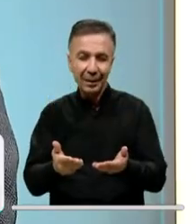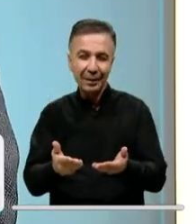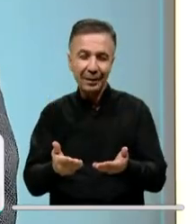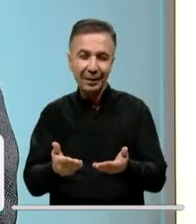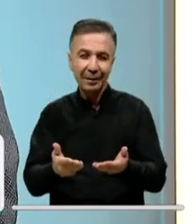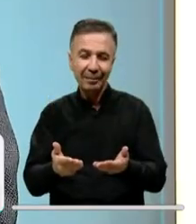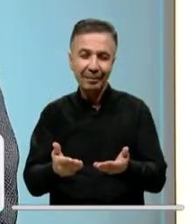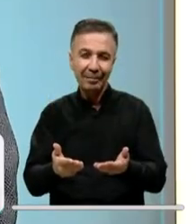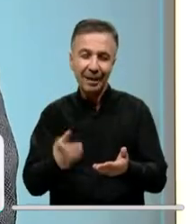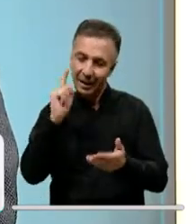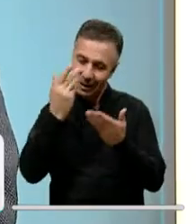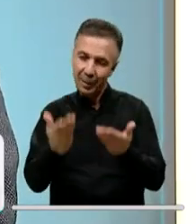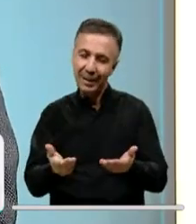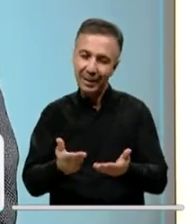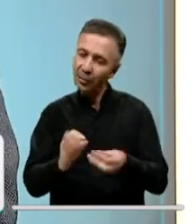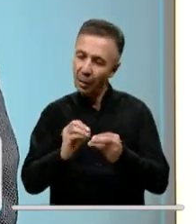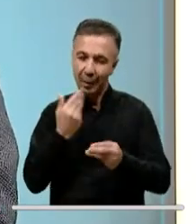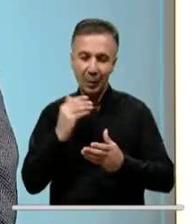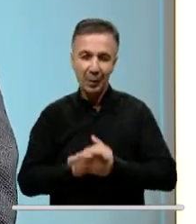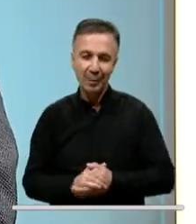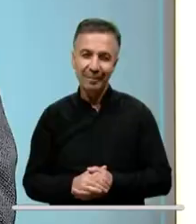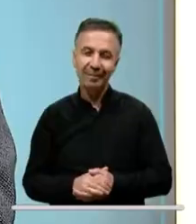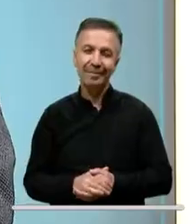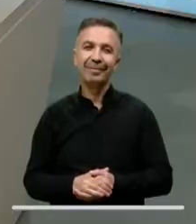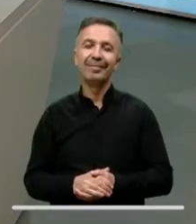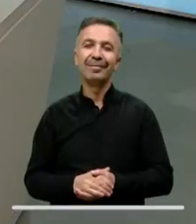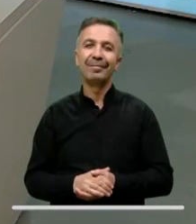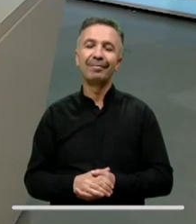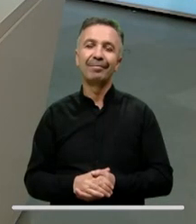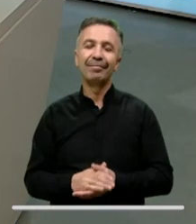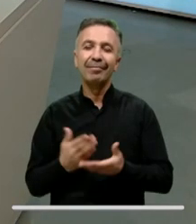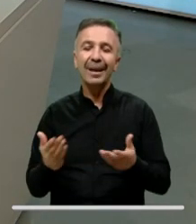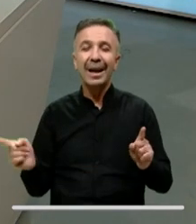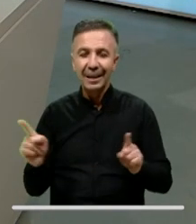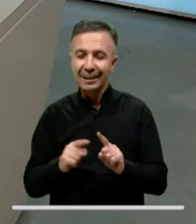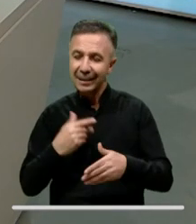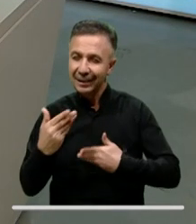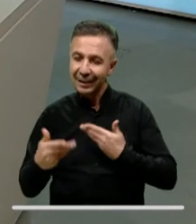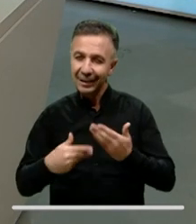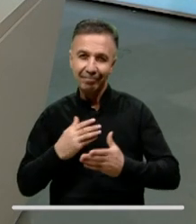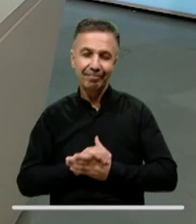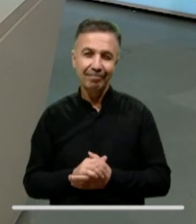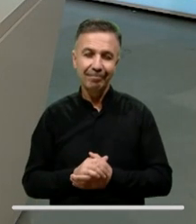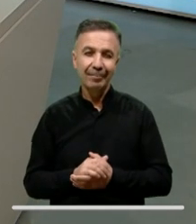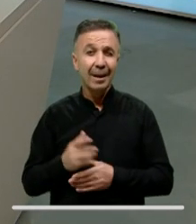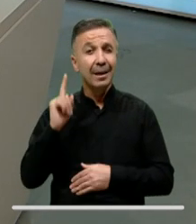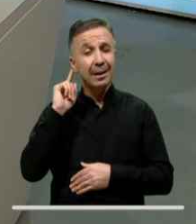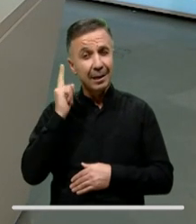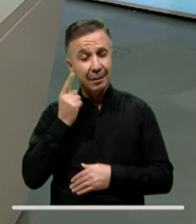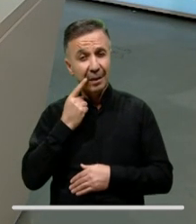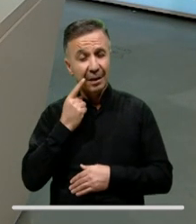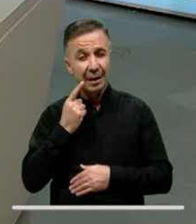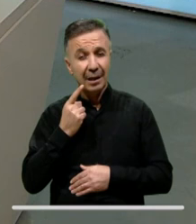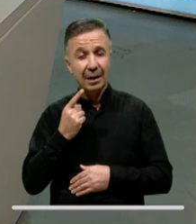izniyle sıkıntı yoktur. Evvel emirde sıkıntı yoktur. Yani kısaca şunu ifade edelim. İşitme engelli